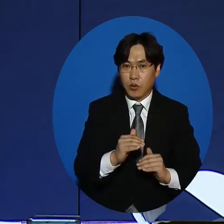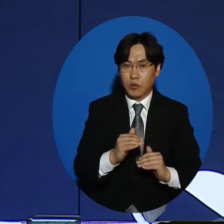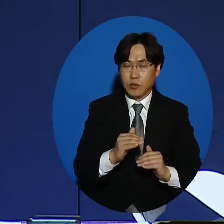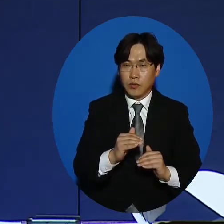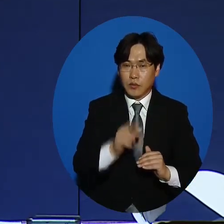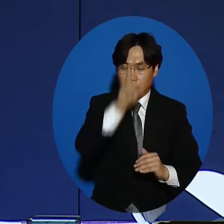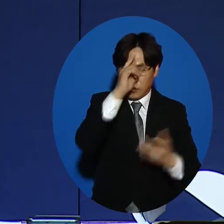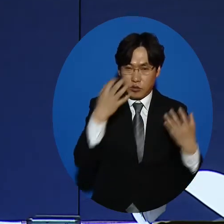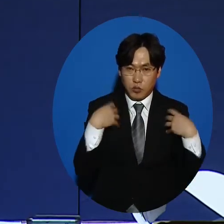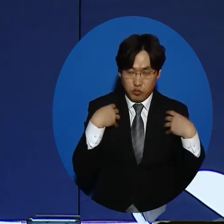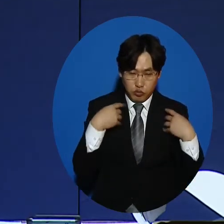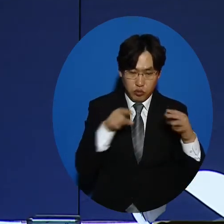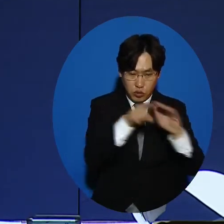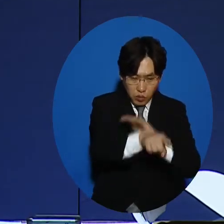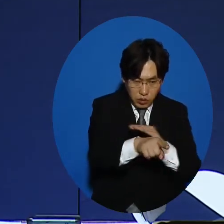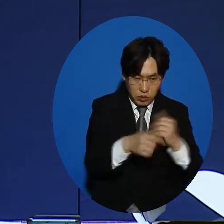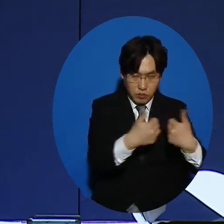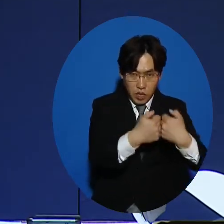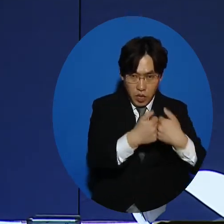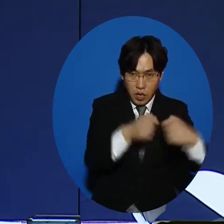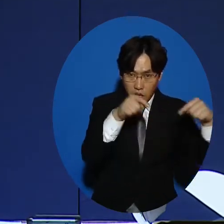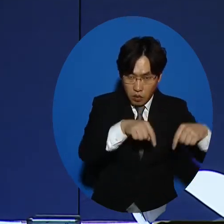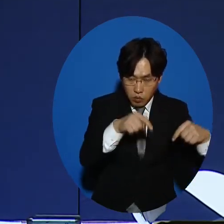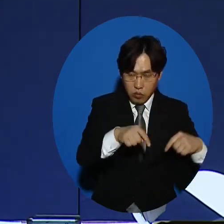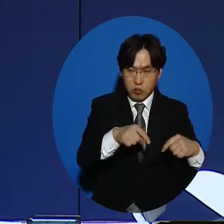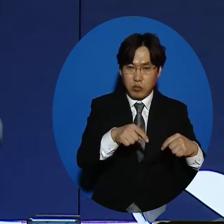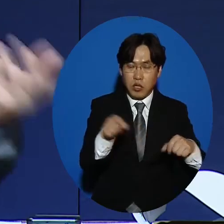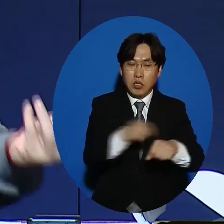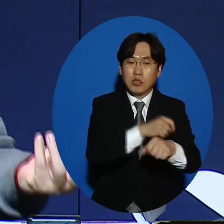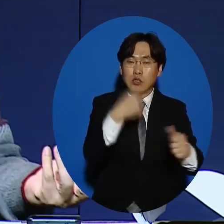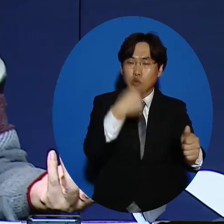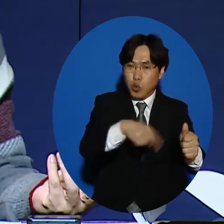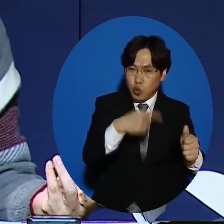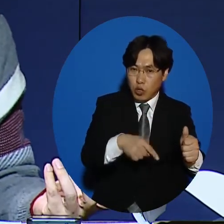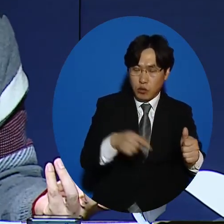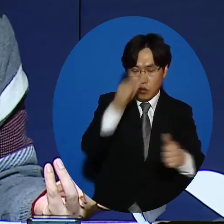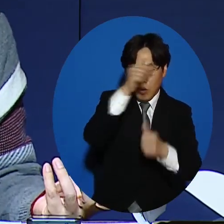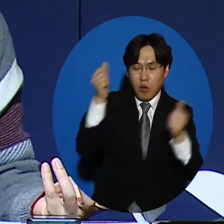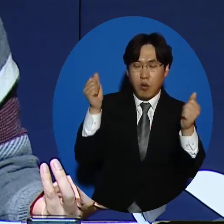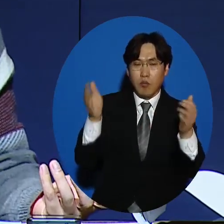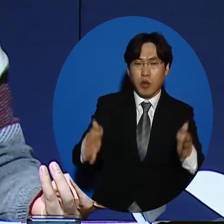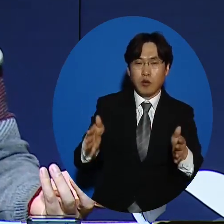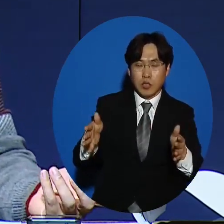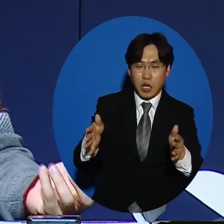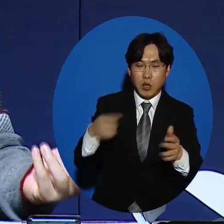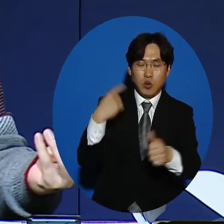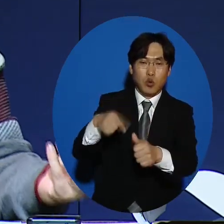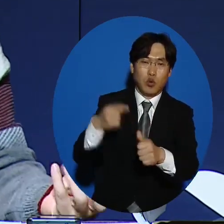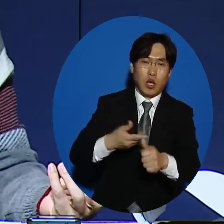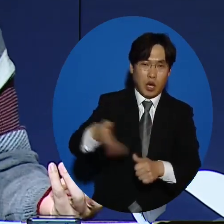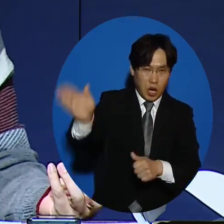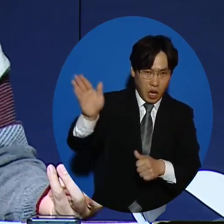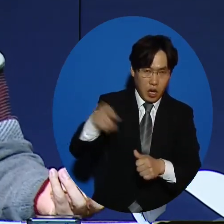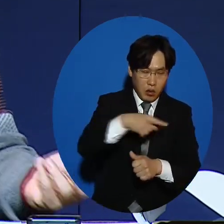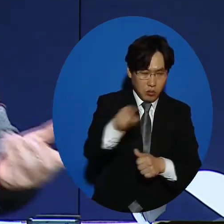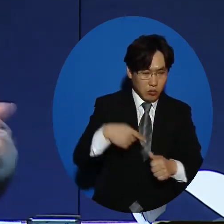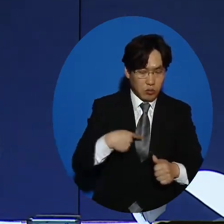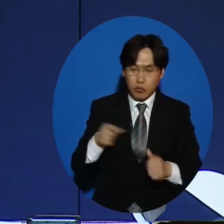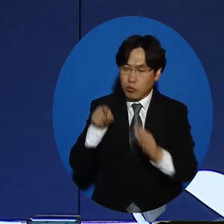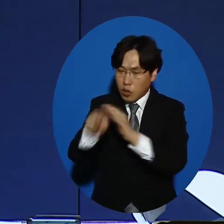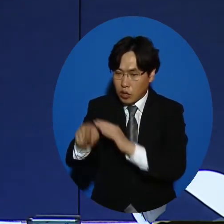그 정부기관에 가면 특수교육과에 가면 평생교육과에 가서 물어보라고 하고 평생교육과에